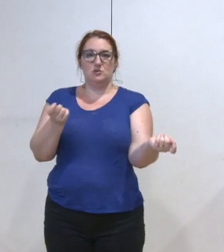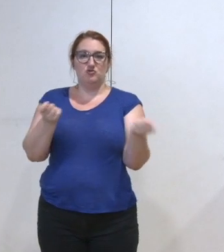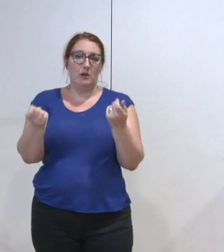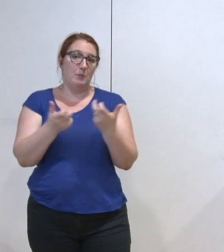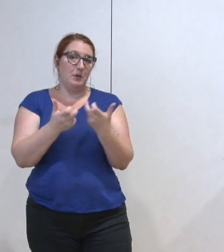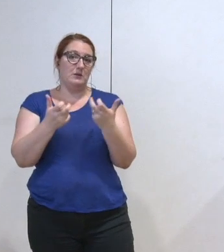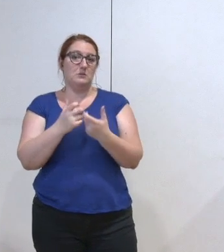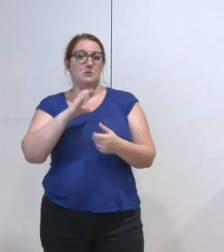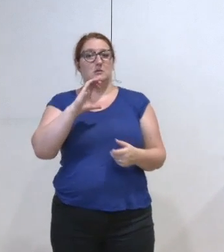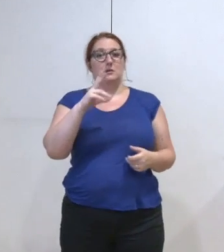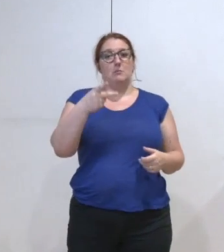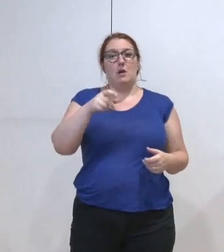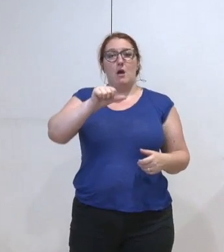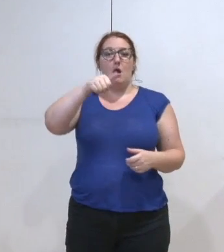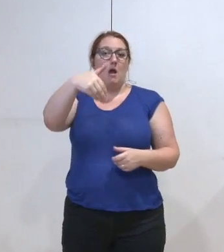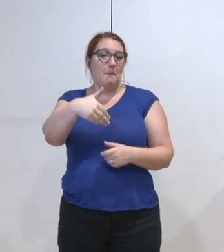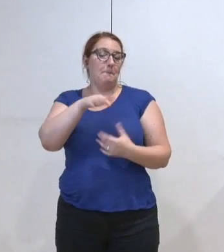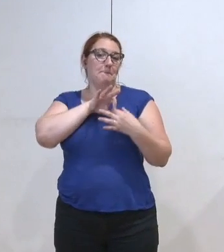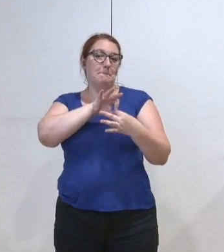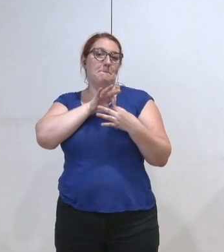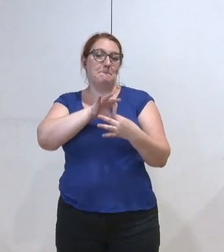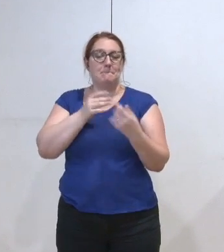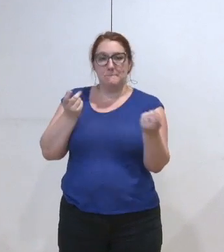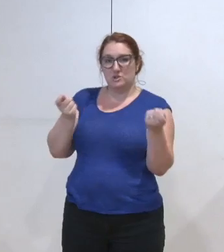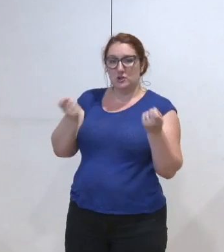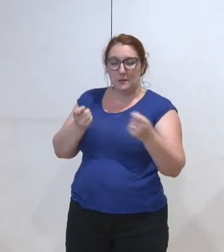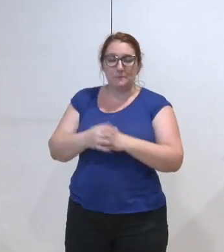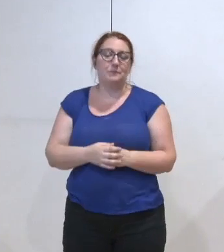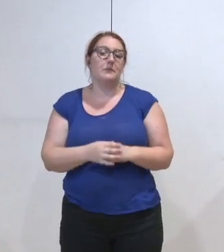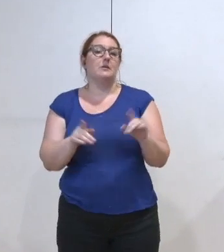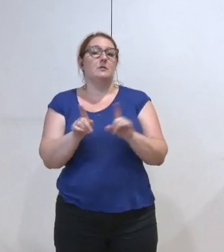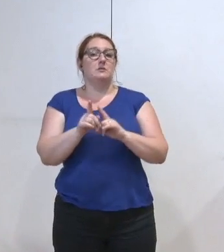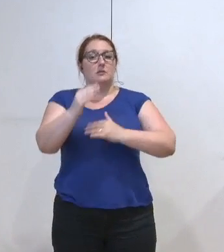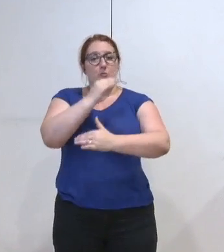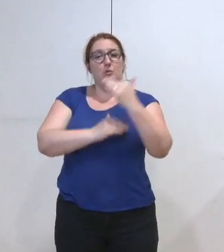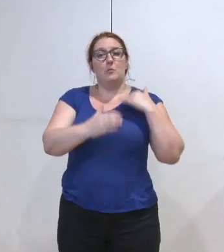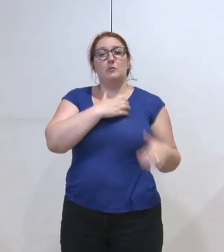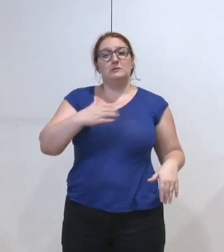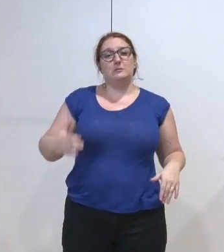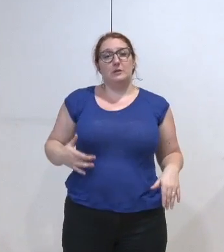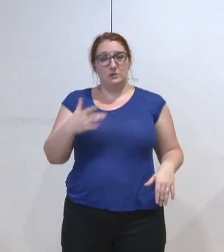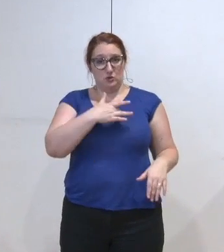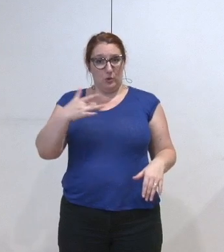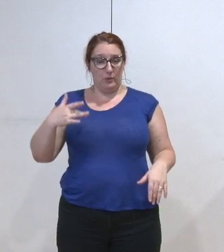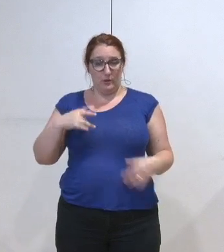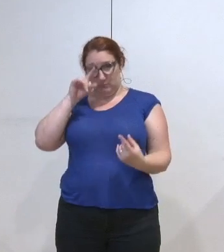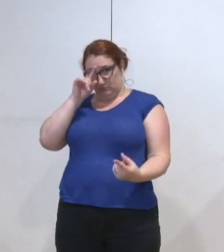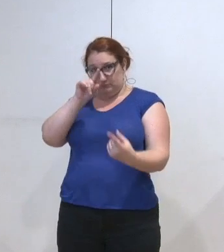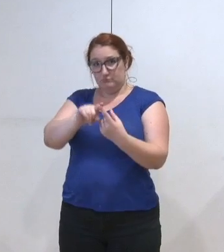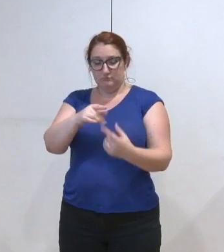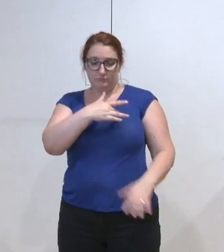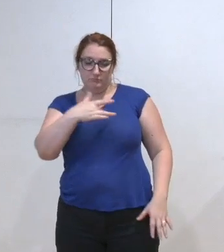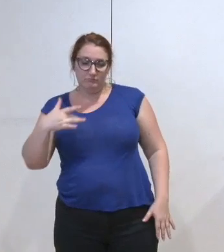d'Assurance Maladie il est à noter que le plan municipal de santé développe un axe de santé précarité